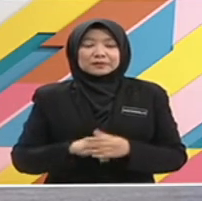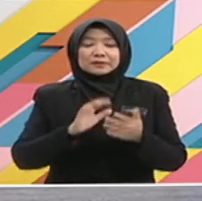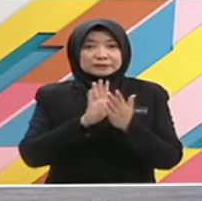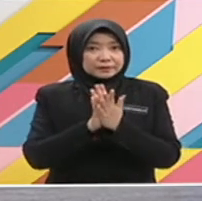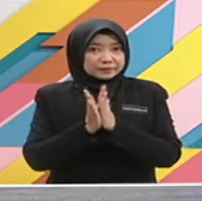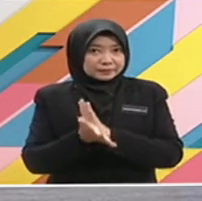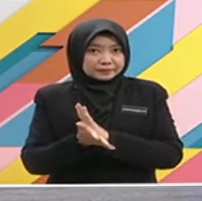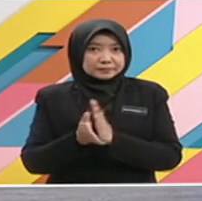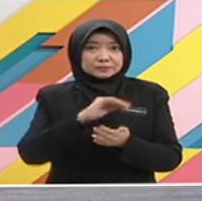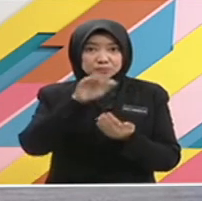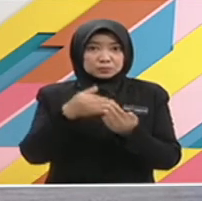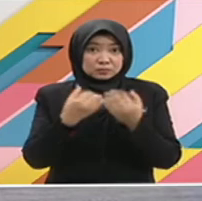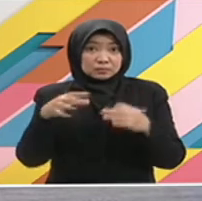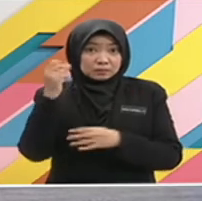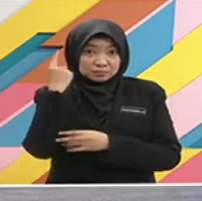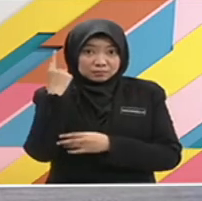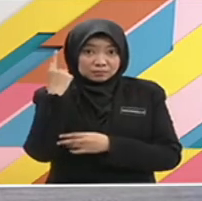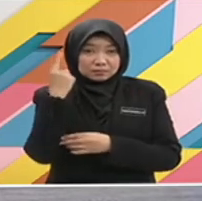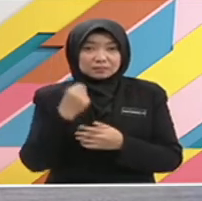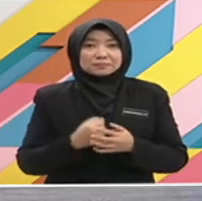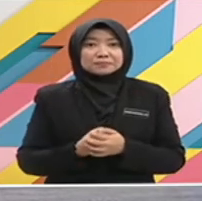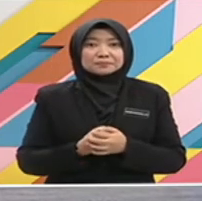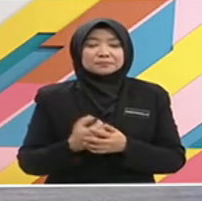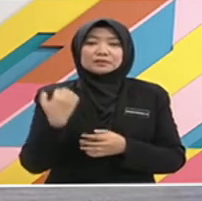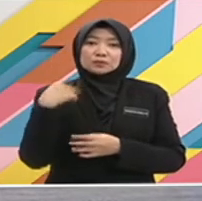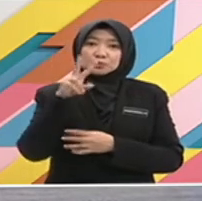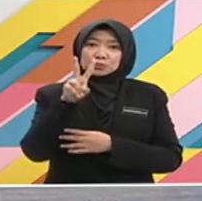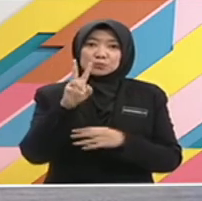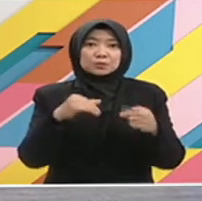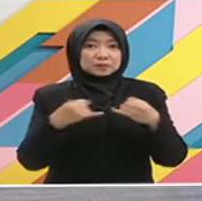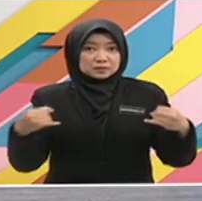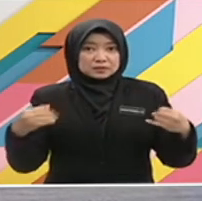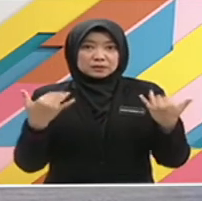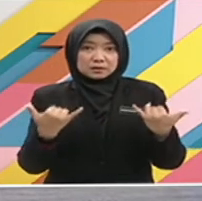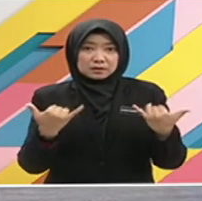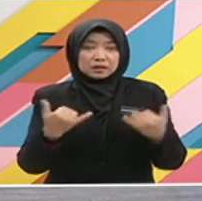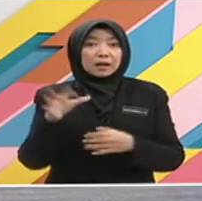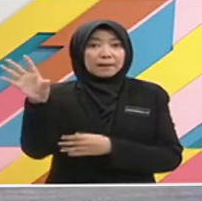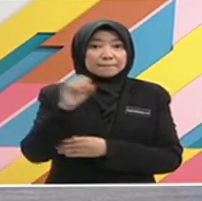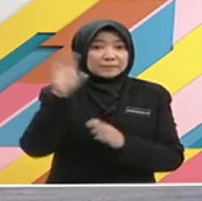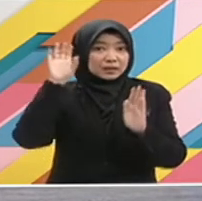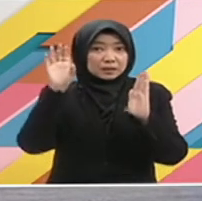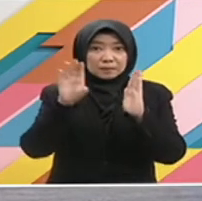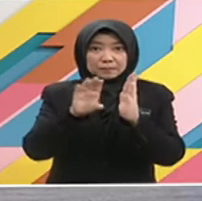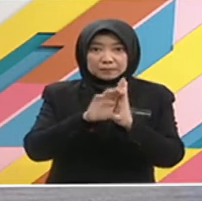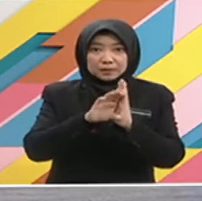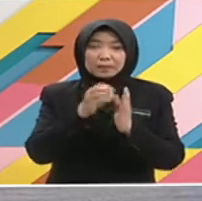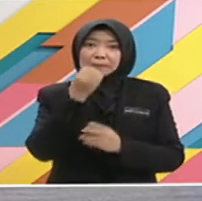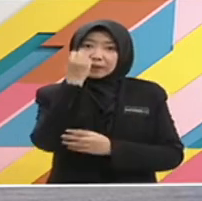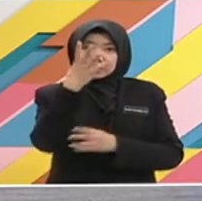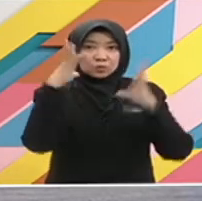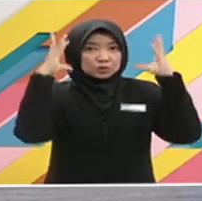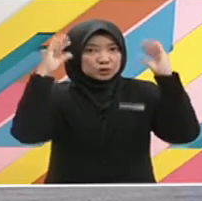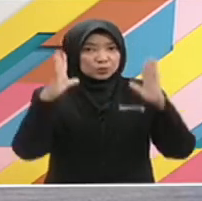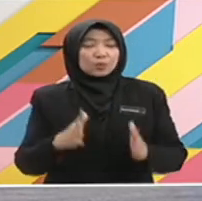Ya. Ada dua jenis imbangan. Ya. Cuba Mira ambil salah satu gambar dekat sini. Cuba Mira bagi tahu cikgu